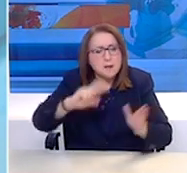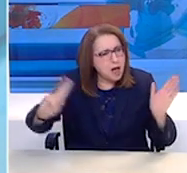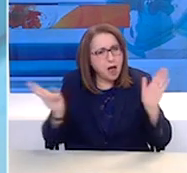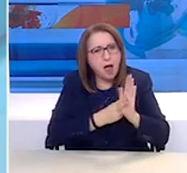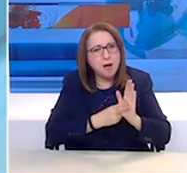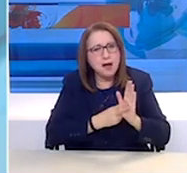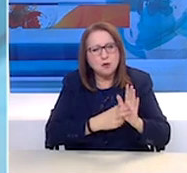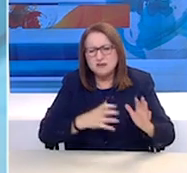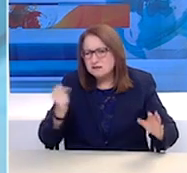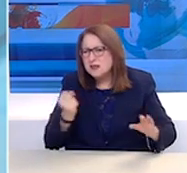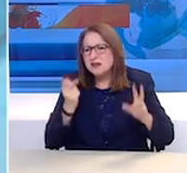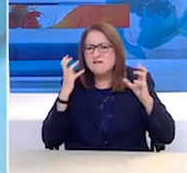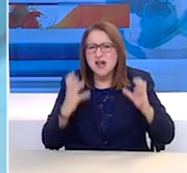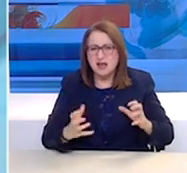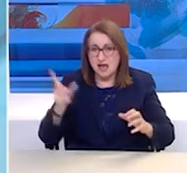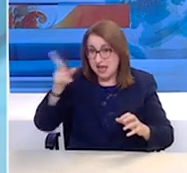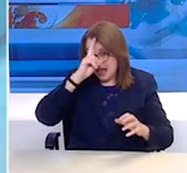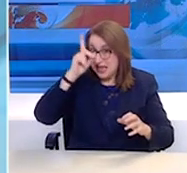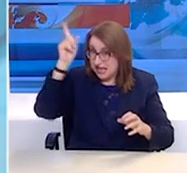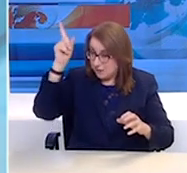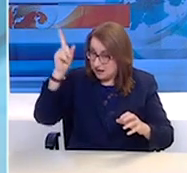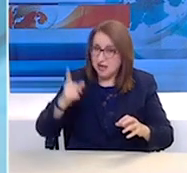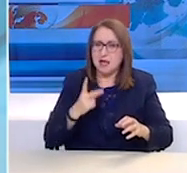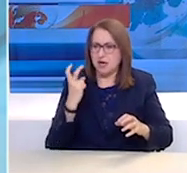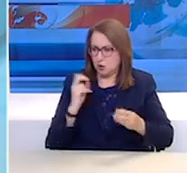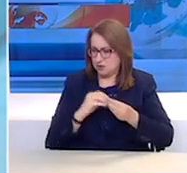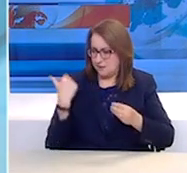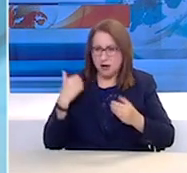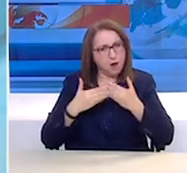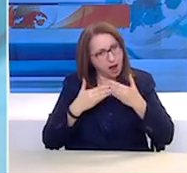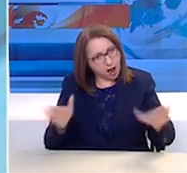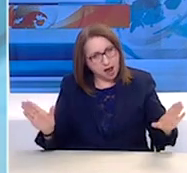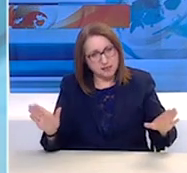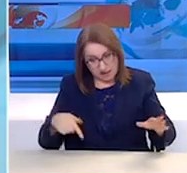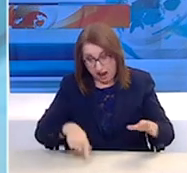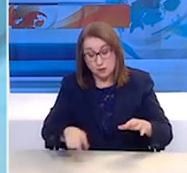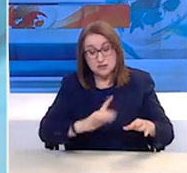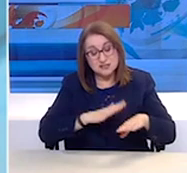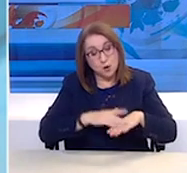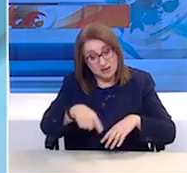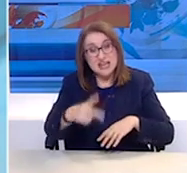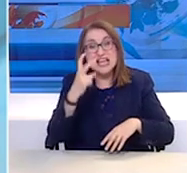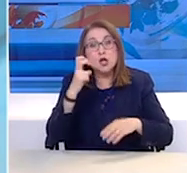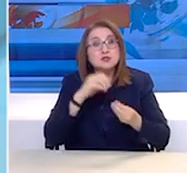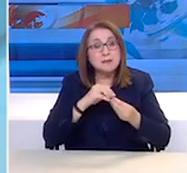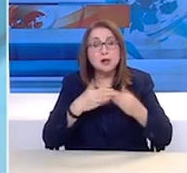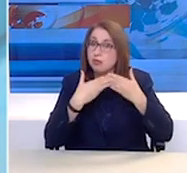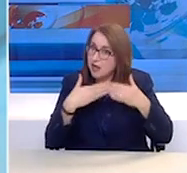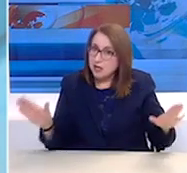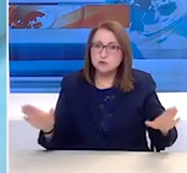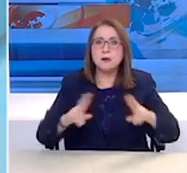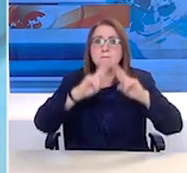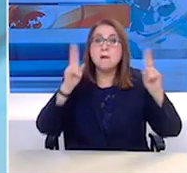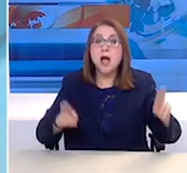Απριλίου, ανοίγουν καταστήματα μεγαλύτερα των 800 τετραγωνικών. Πάλι με αυστηρό αριθμό εισερχομένων, αυστηρούς κανόνες υγιεινής.